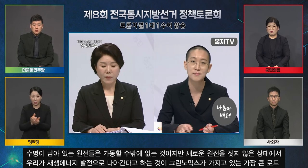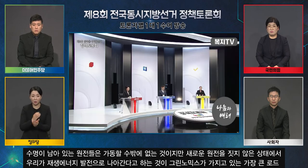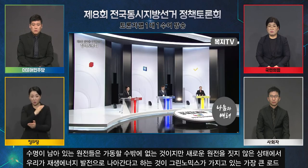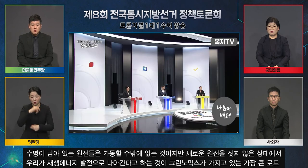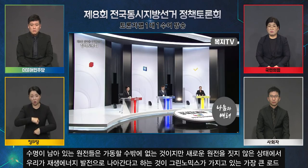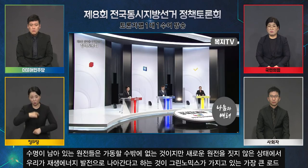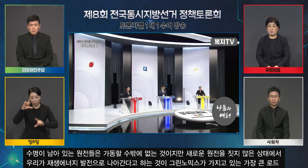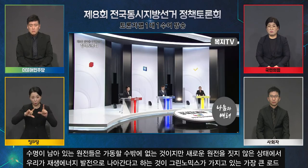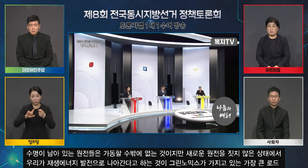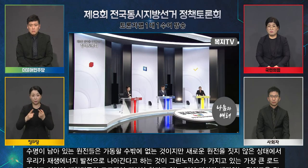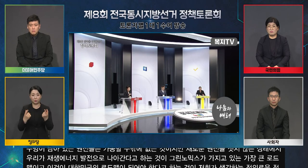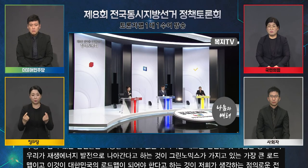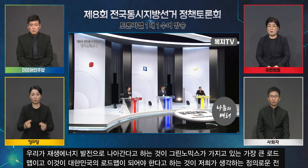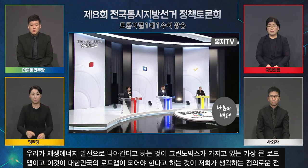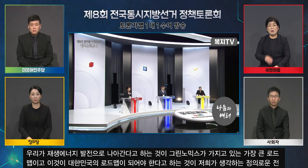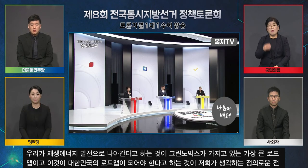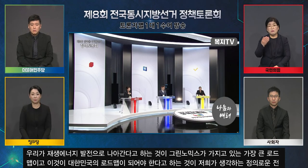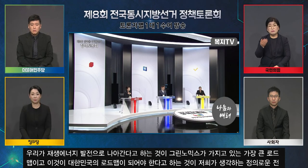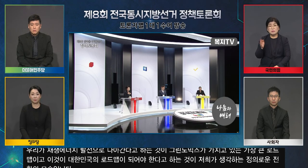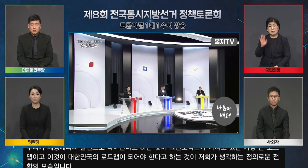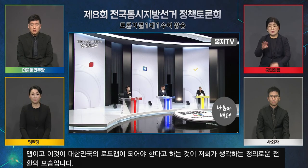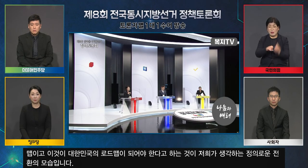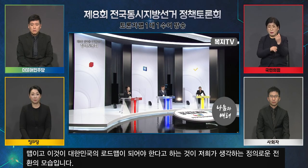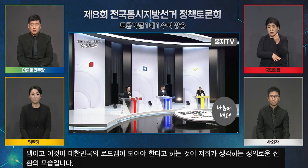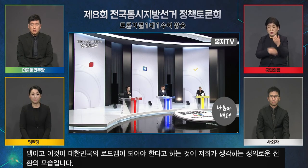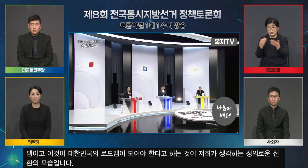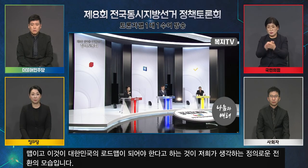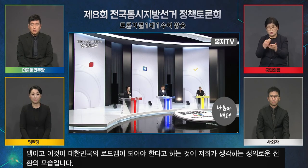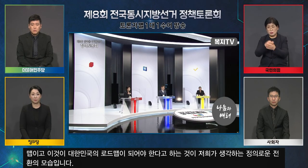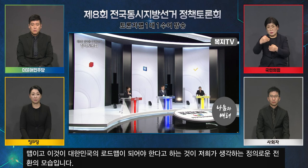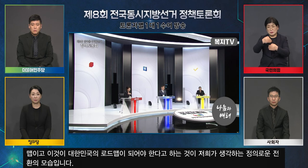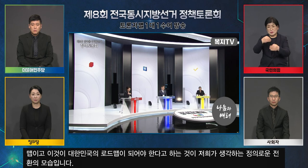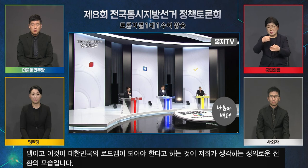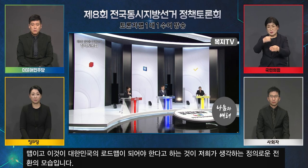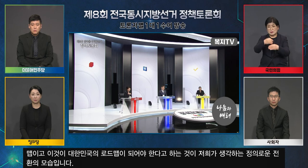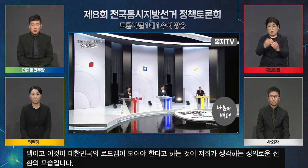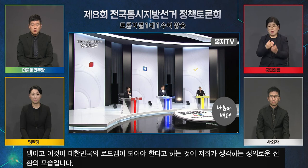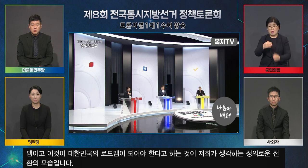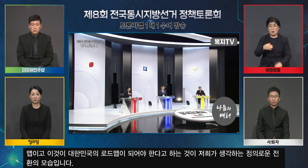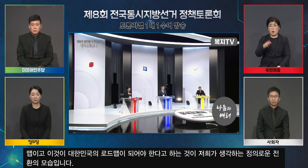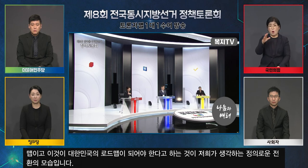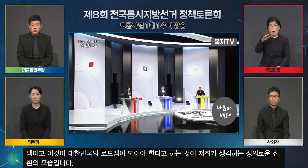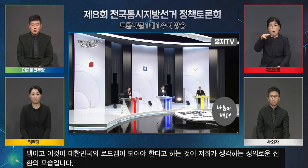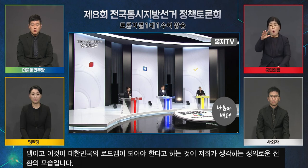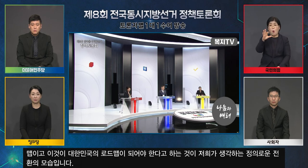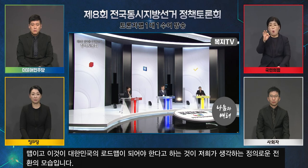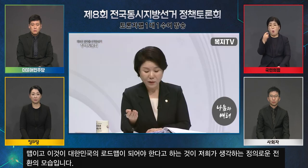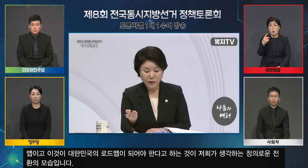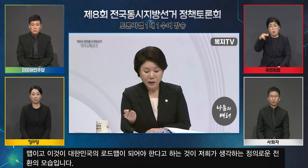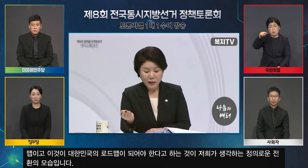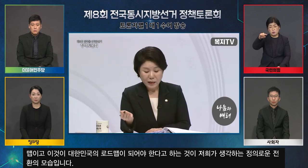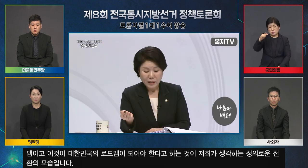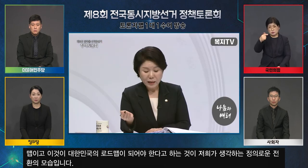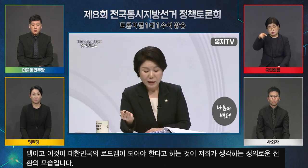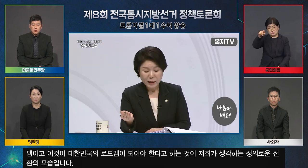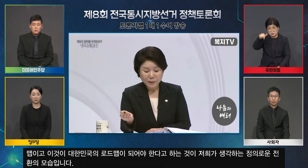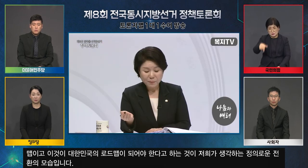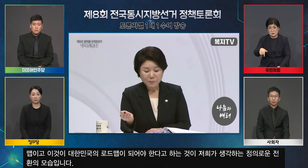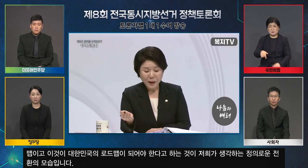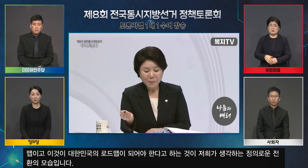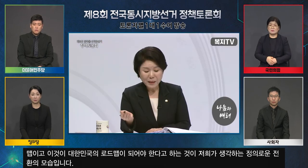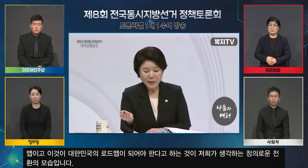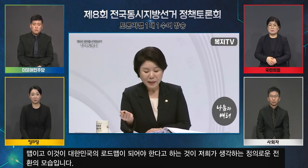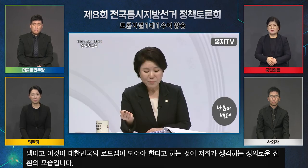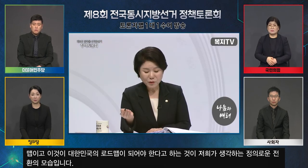네 근데 이제 기본소득당의 오준석 대선후보였죠. 그런데 이